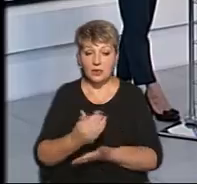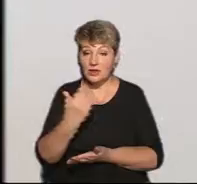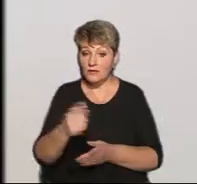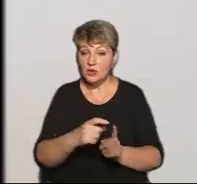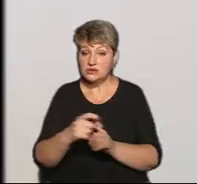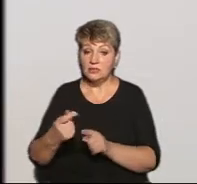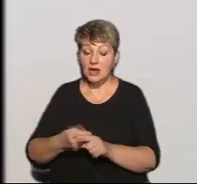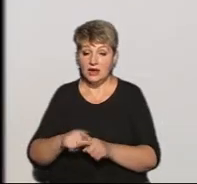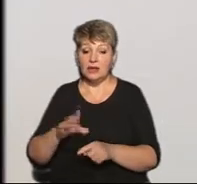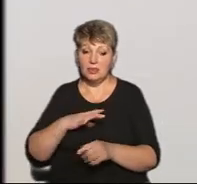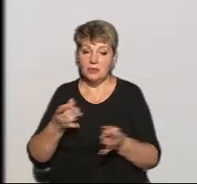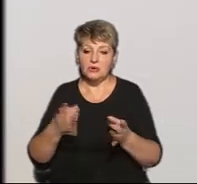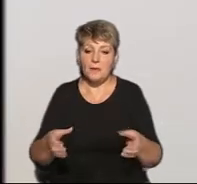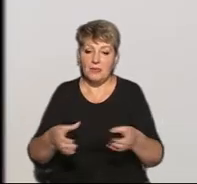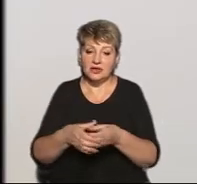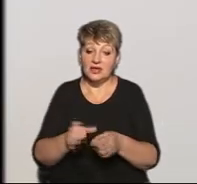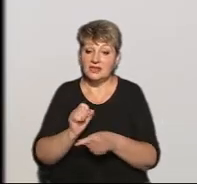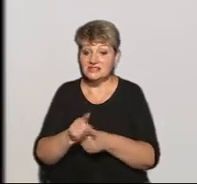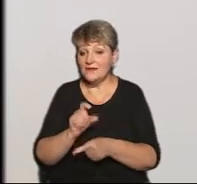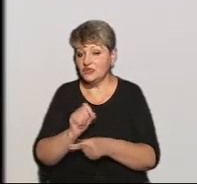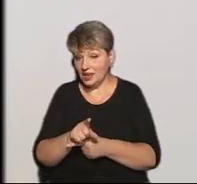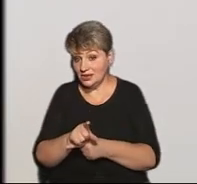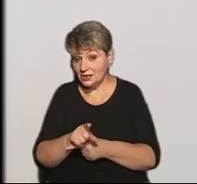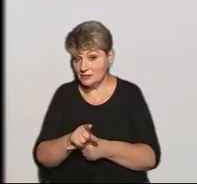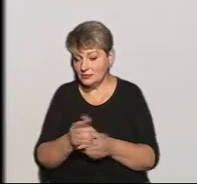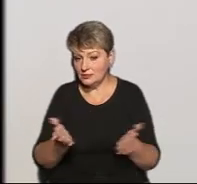було партійне завдання. Прокоментуйте, будь ласка, його слова.